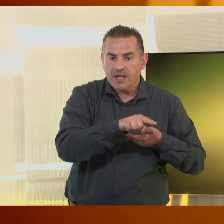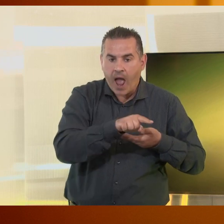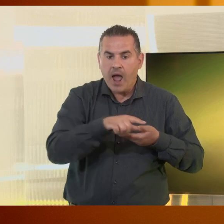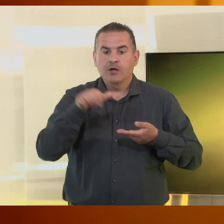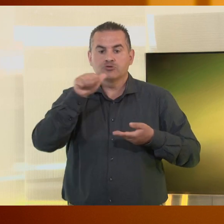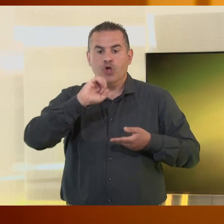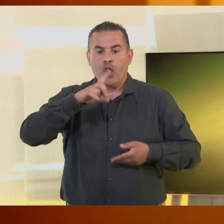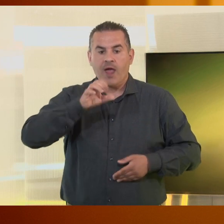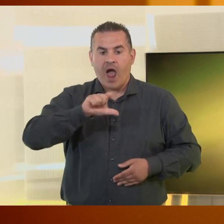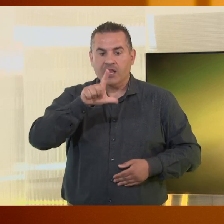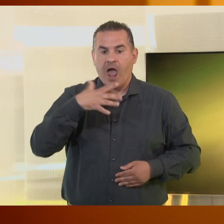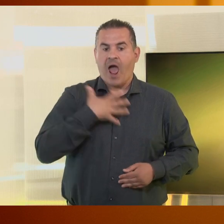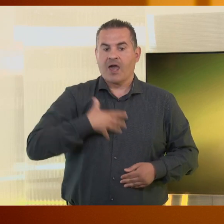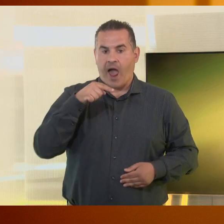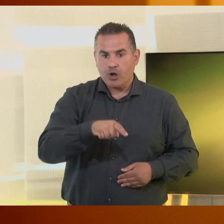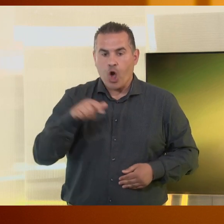di una posizione dominante.